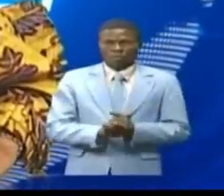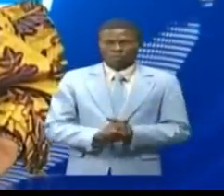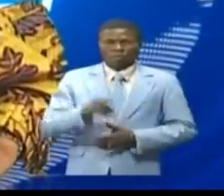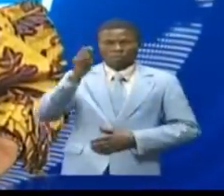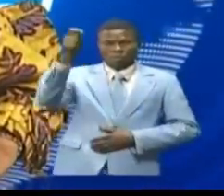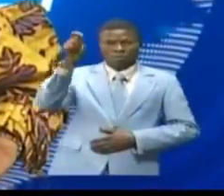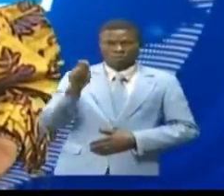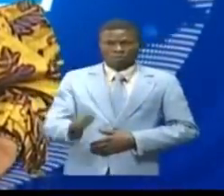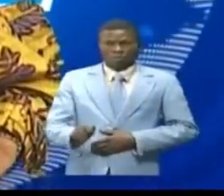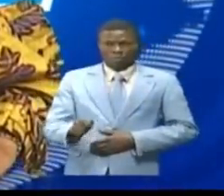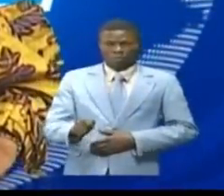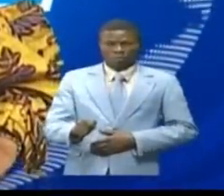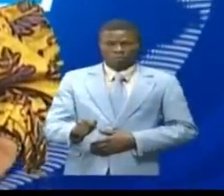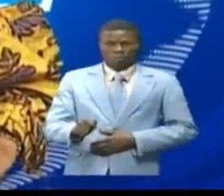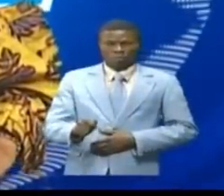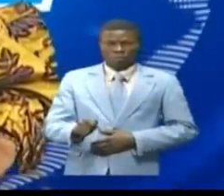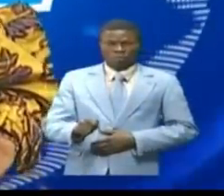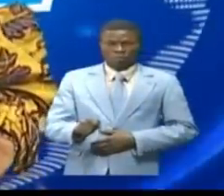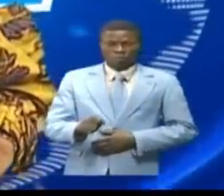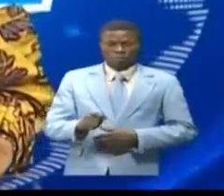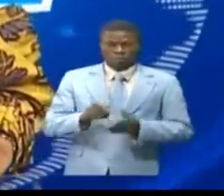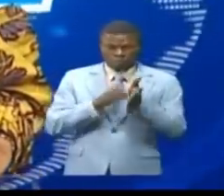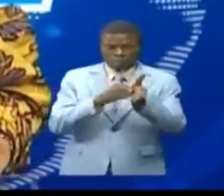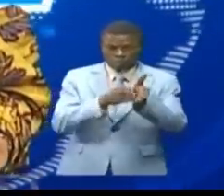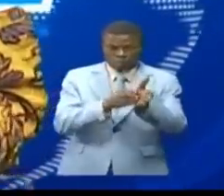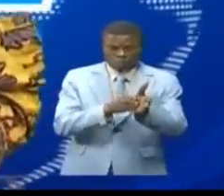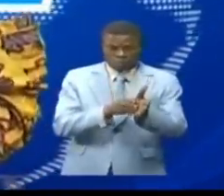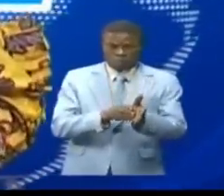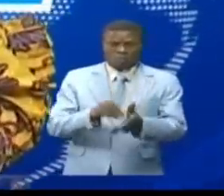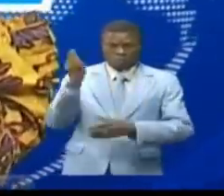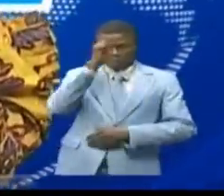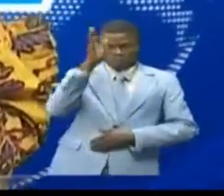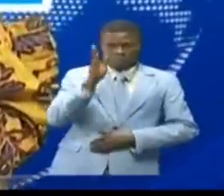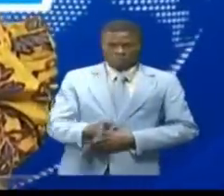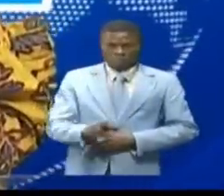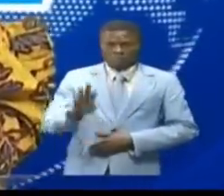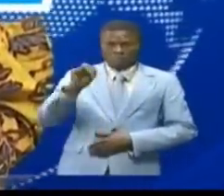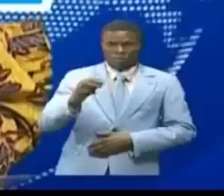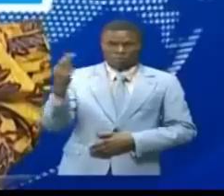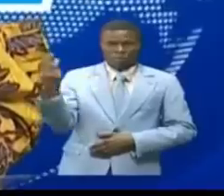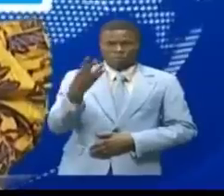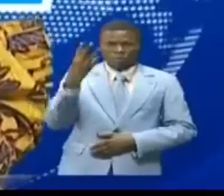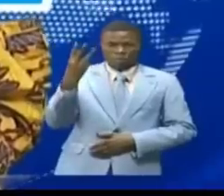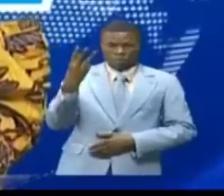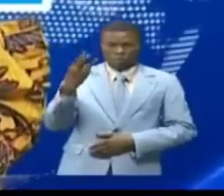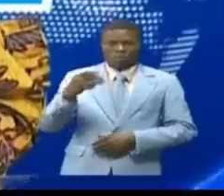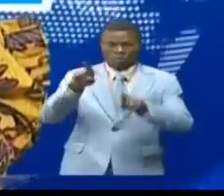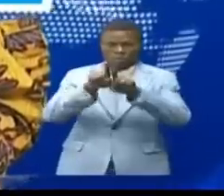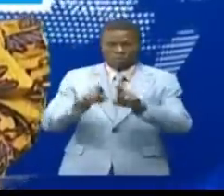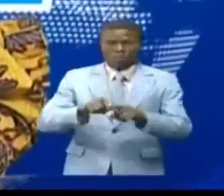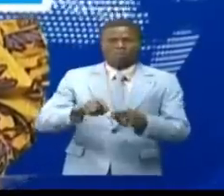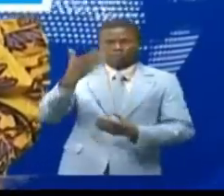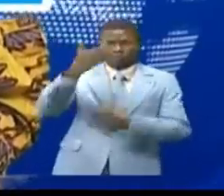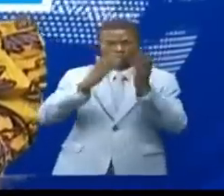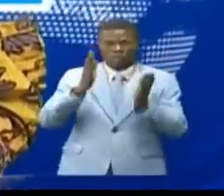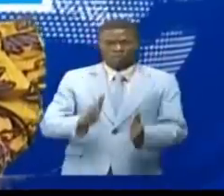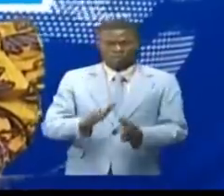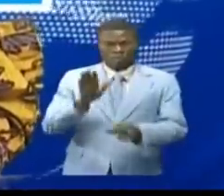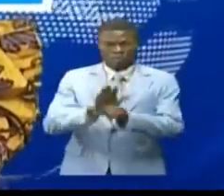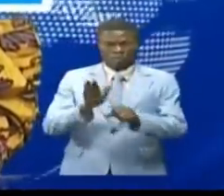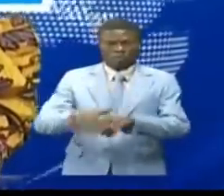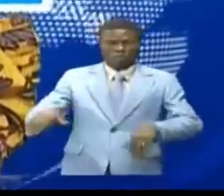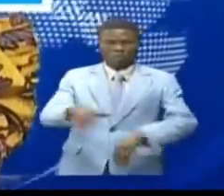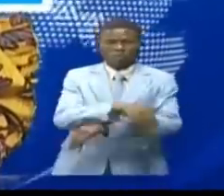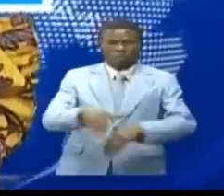FARDC sont à l'assaut des terroristes M23 et leurs alliés rwandais sur différents axes au sein du territoire